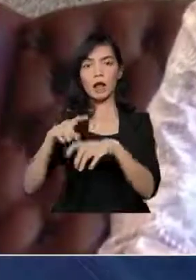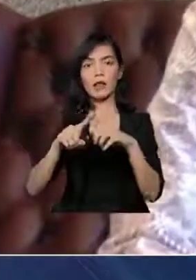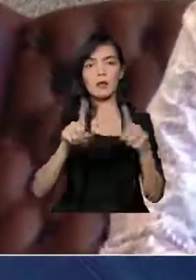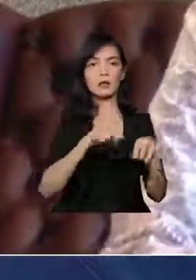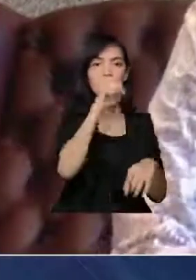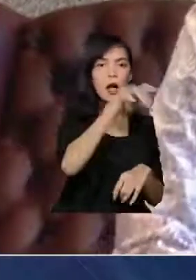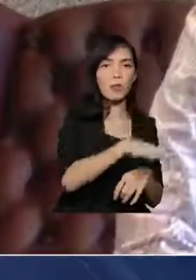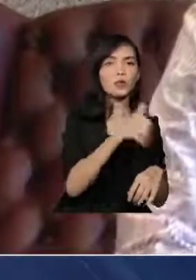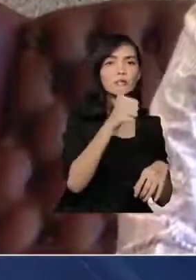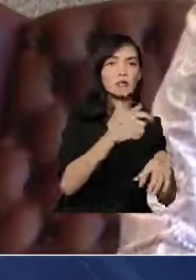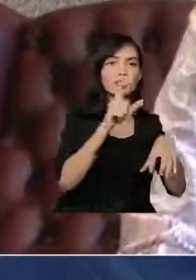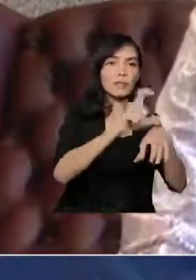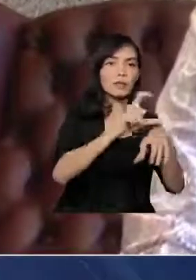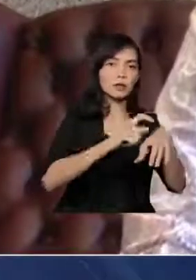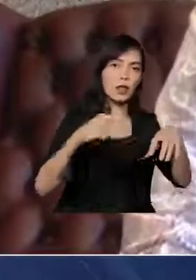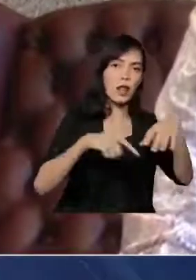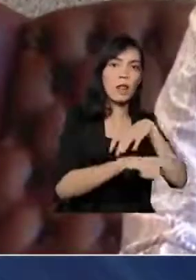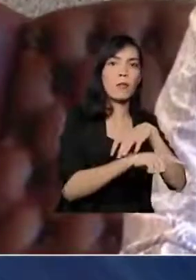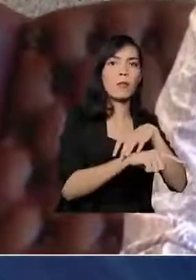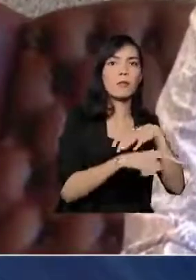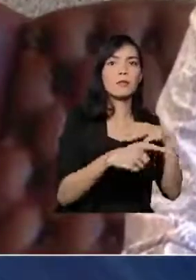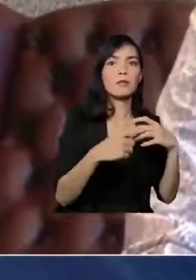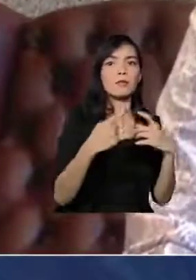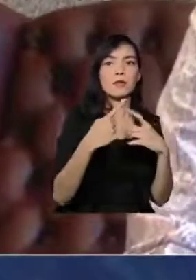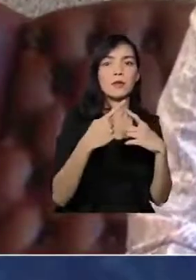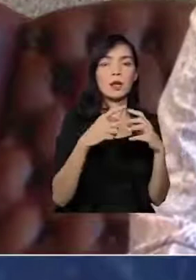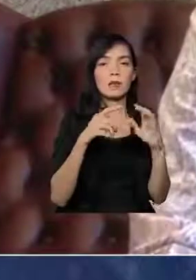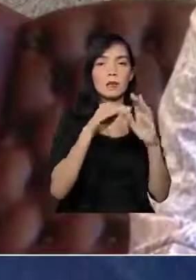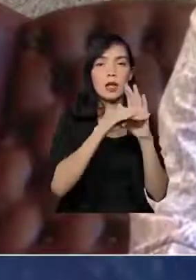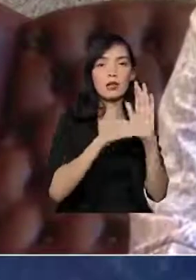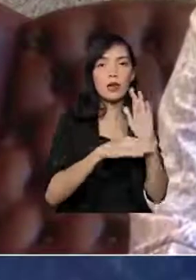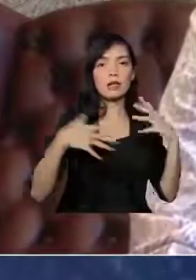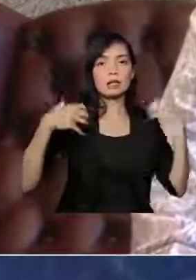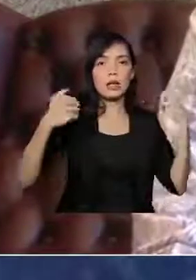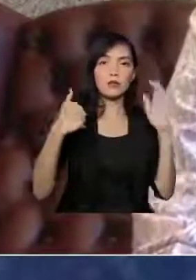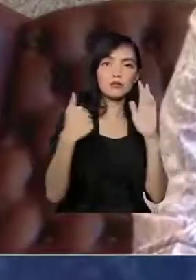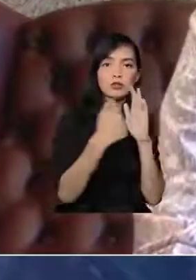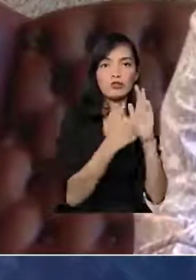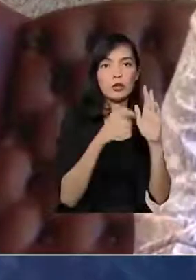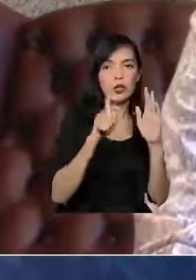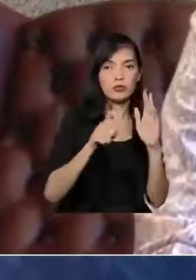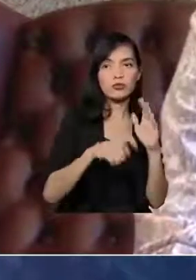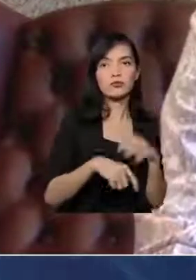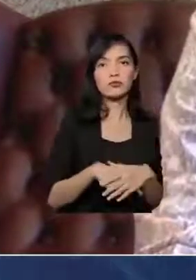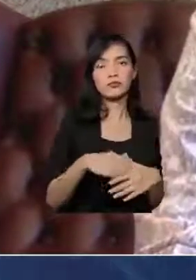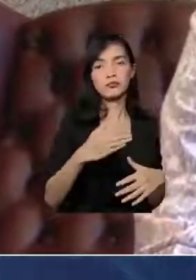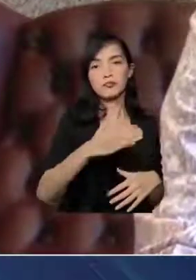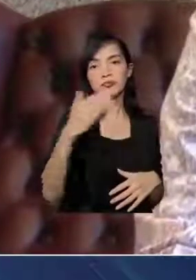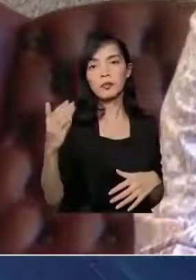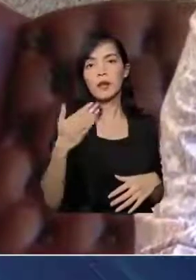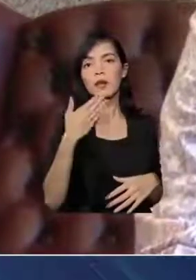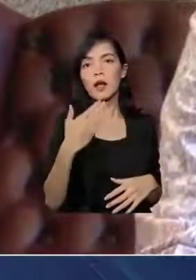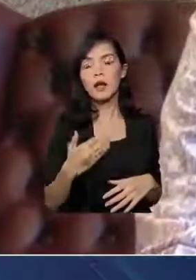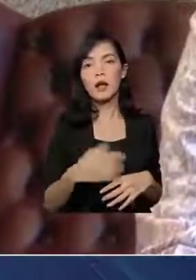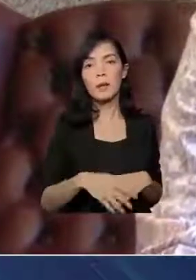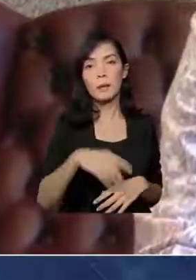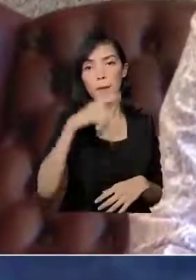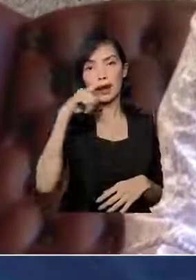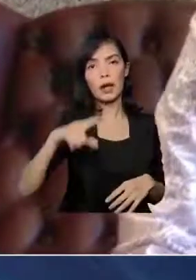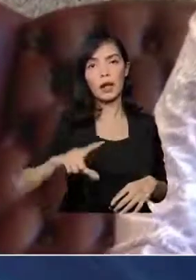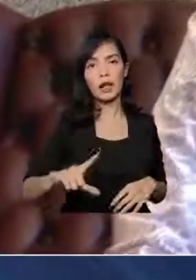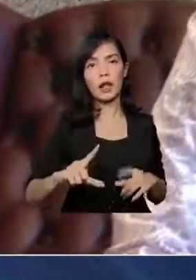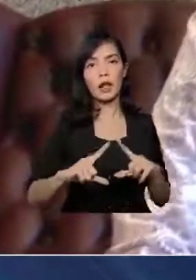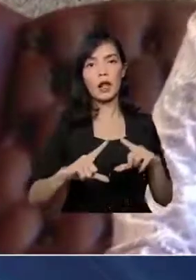masih bisa shalat di dalam namun dengan protokol yang ketat tentunya hal untuk selanjutnya saya ingin bertanya kepada bapak